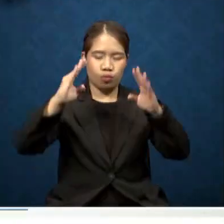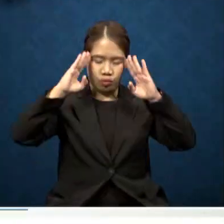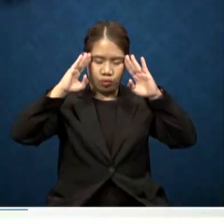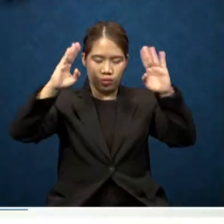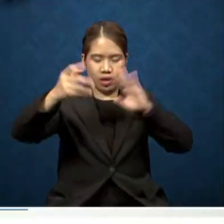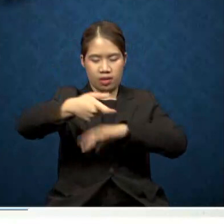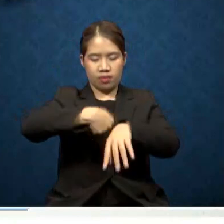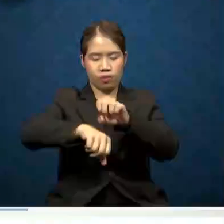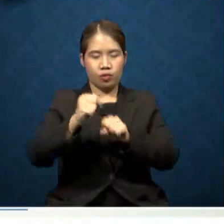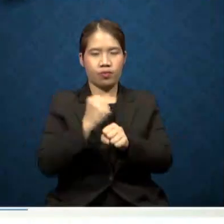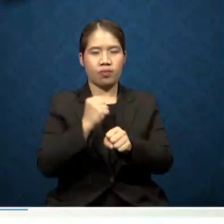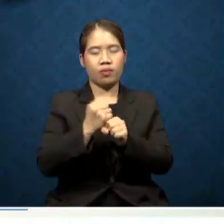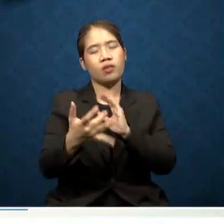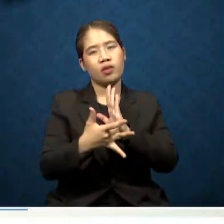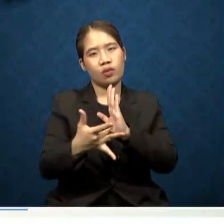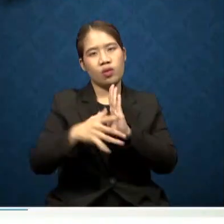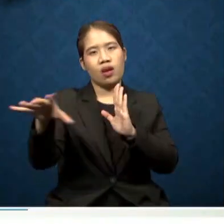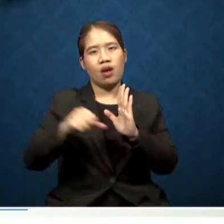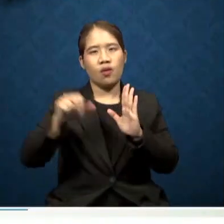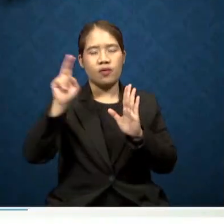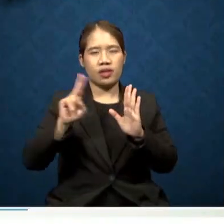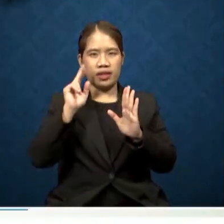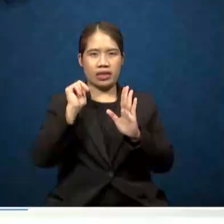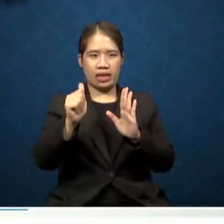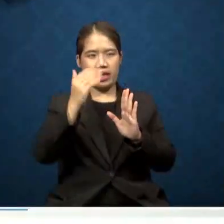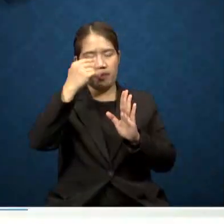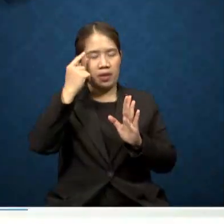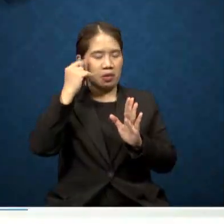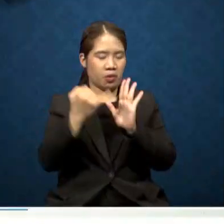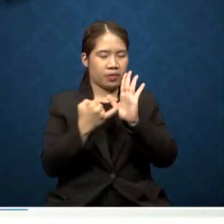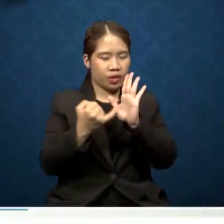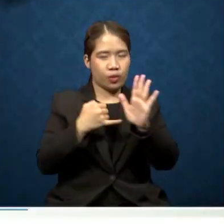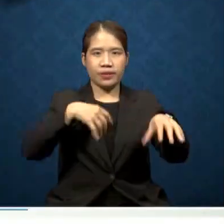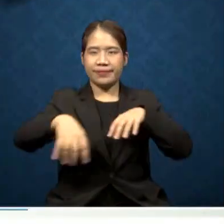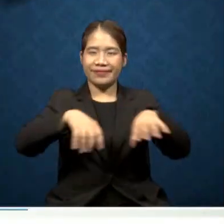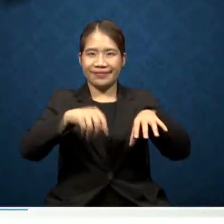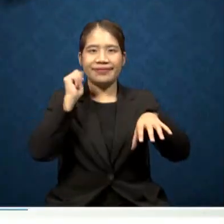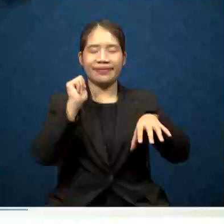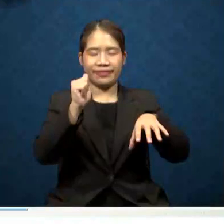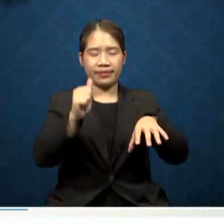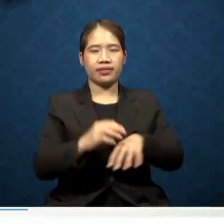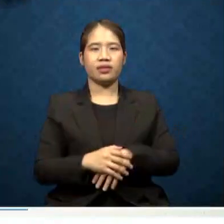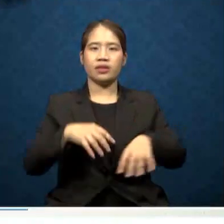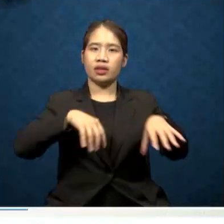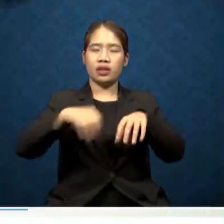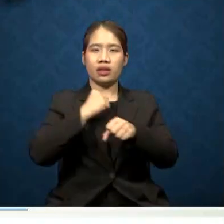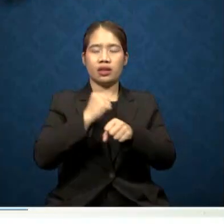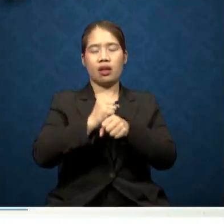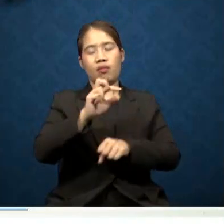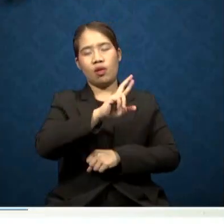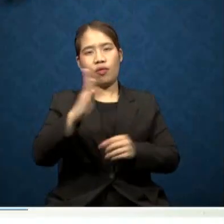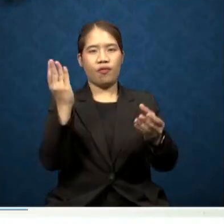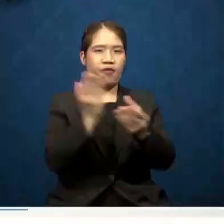ระบบเทคโนโลยีมาใช้นะครับเพื่อความสะดวกในการดำเนินการนะครับจัดทำระบบแฟ้มสะสม